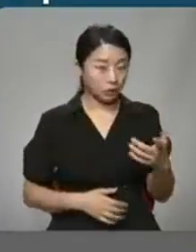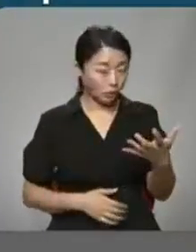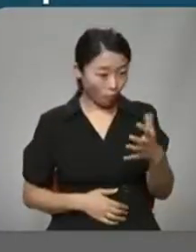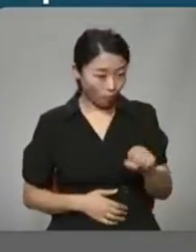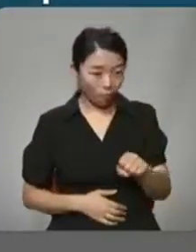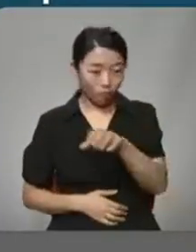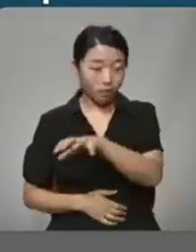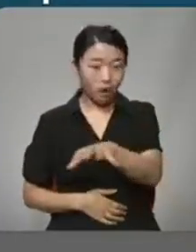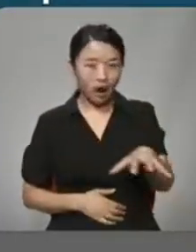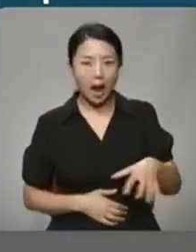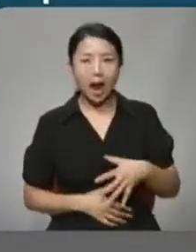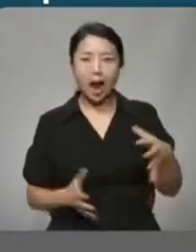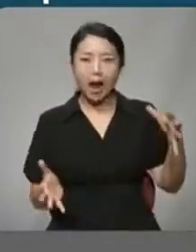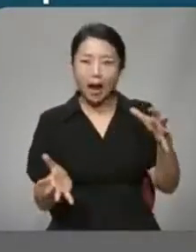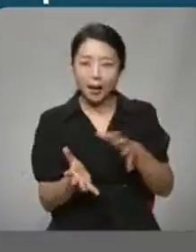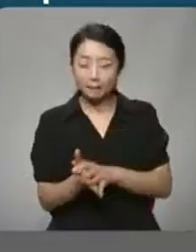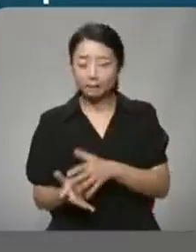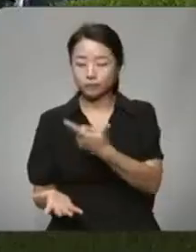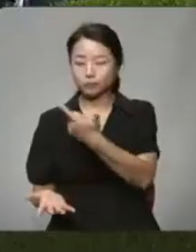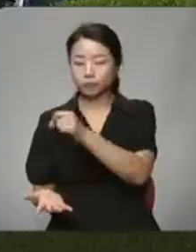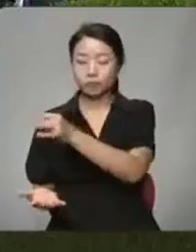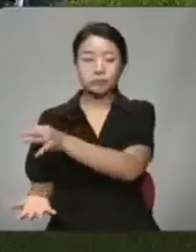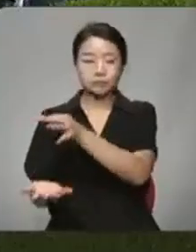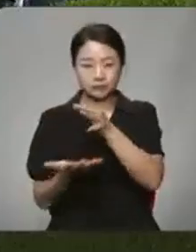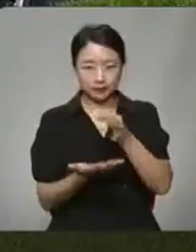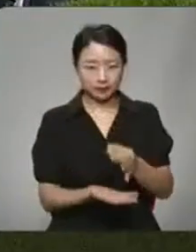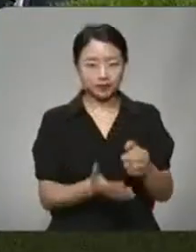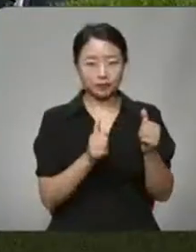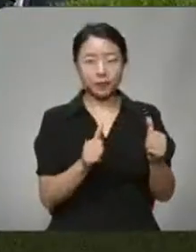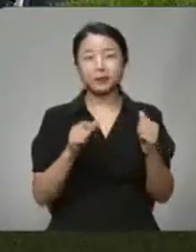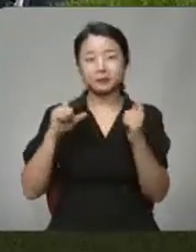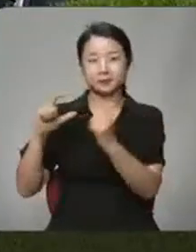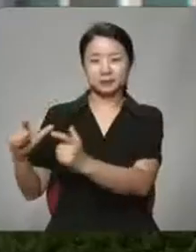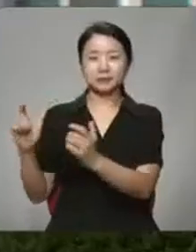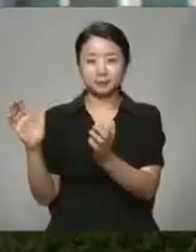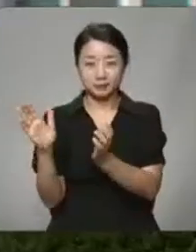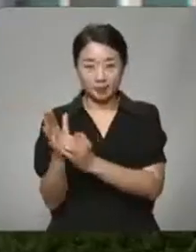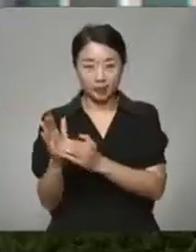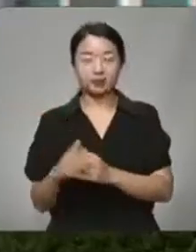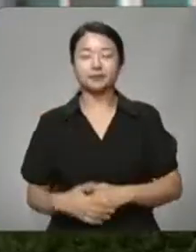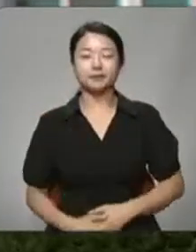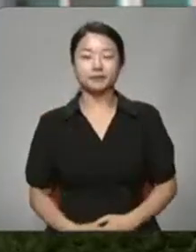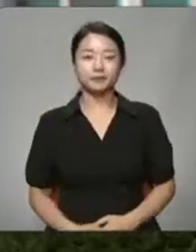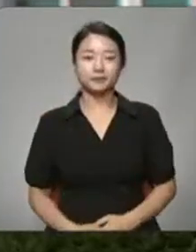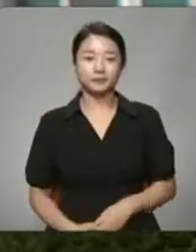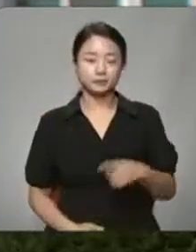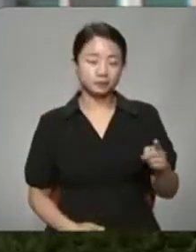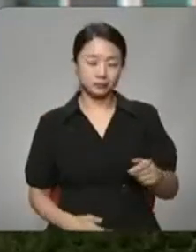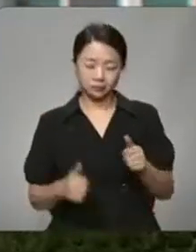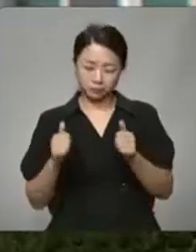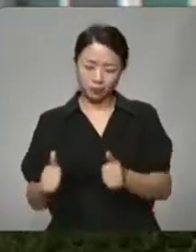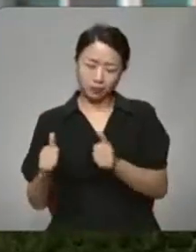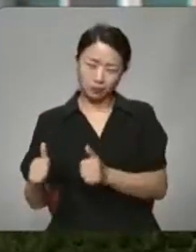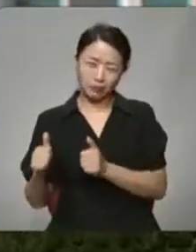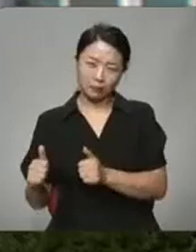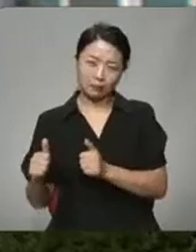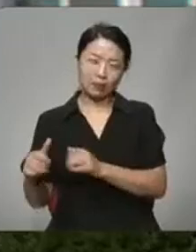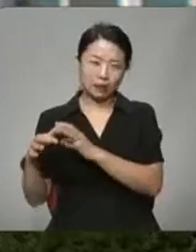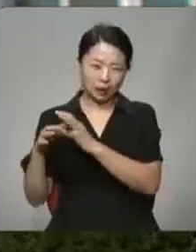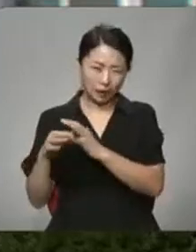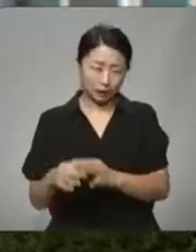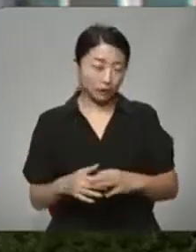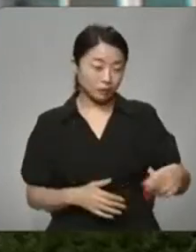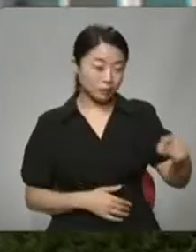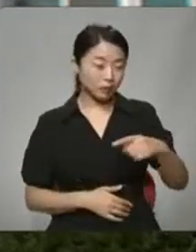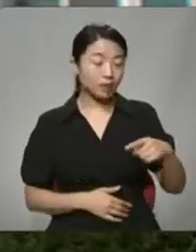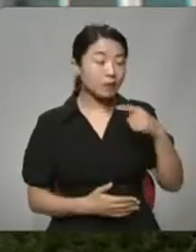등 모두 60여억 원을 지급하라고 판결했습니다. 무엇보다 법적 다툼이 장기화되면서 애꿎은